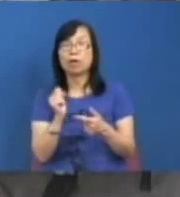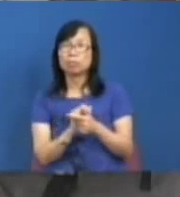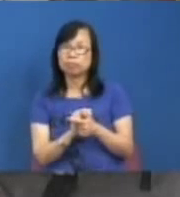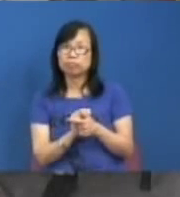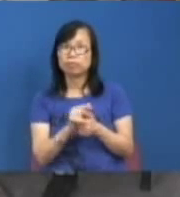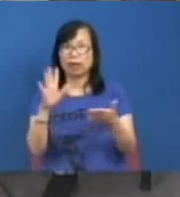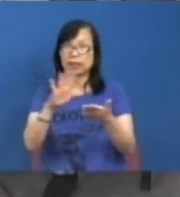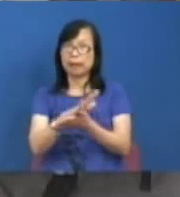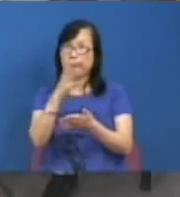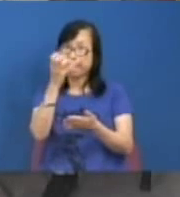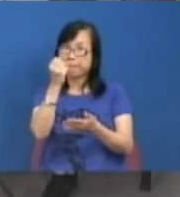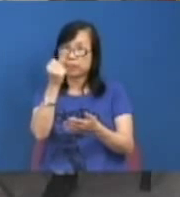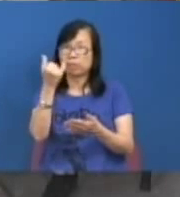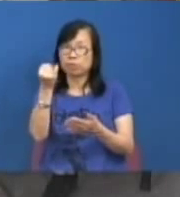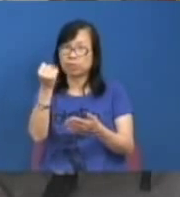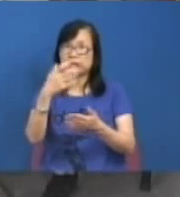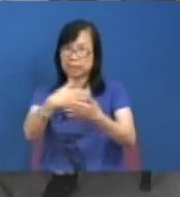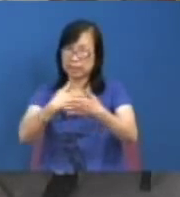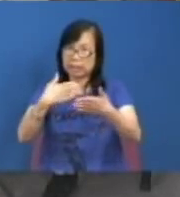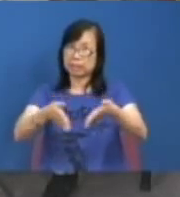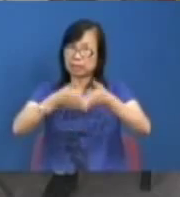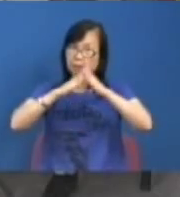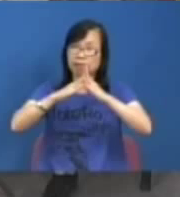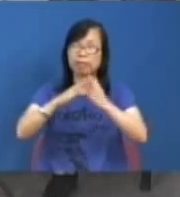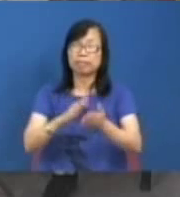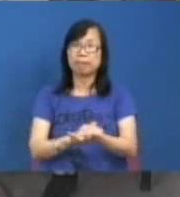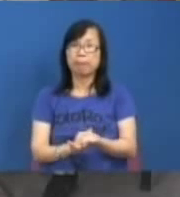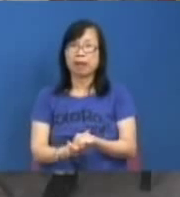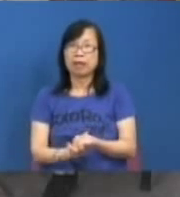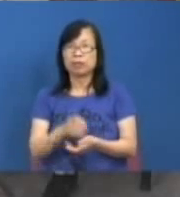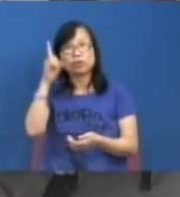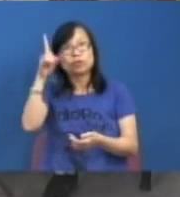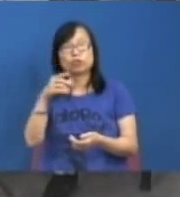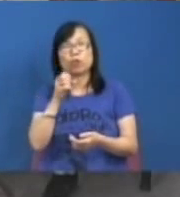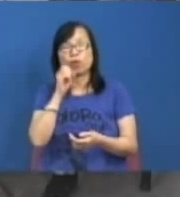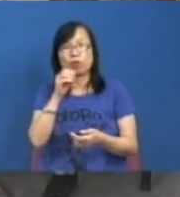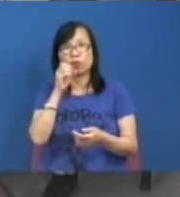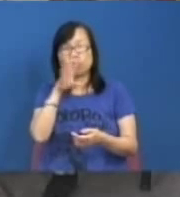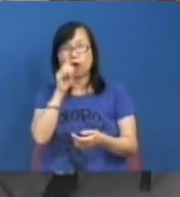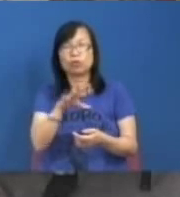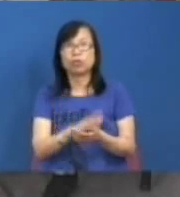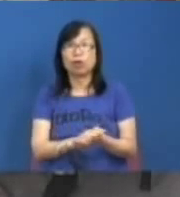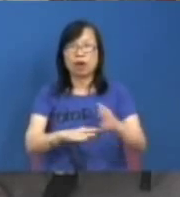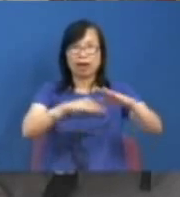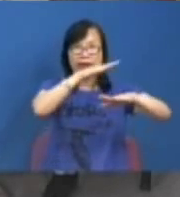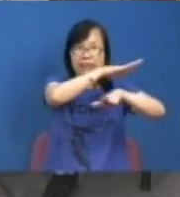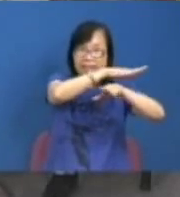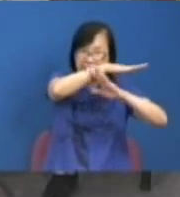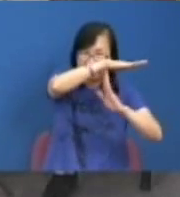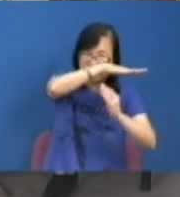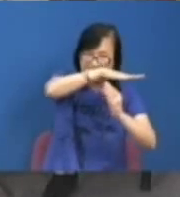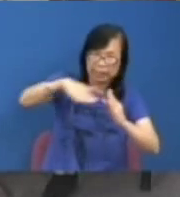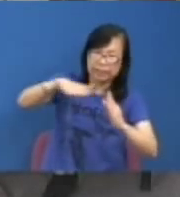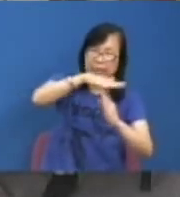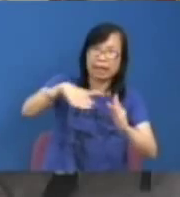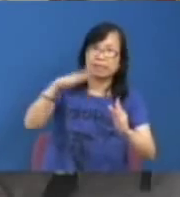為佢50-60年前起咧，好多時我哋上一集講嗰個隔氣嚇，即係隔住 啲污 渠啦，